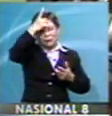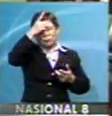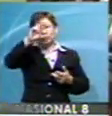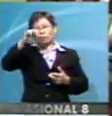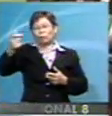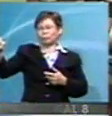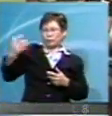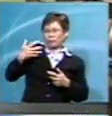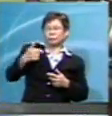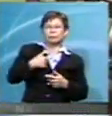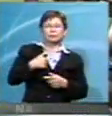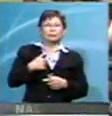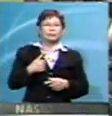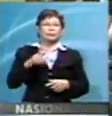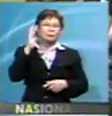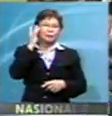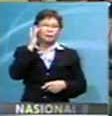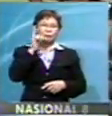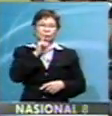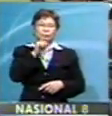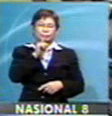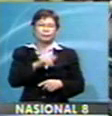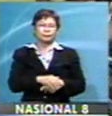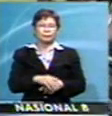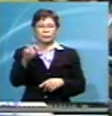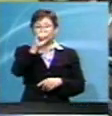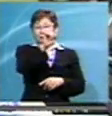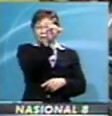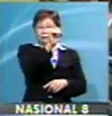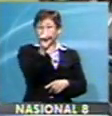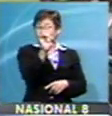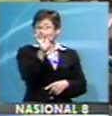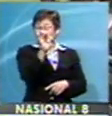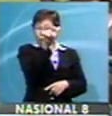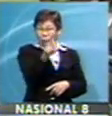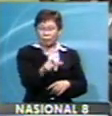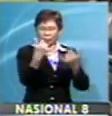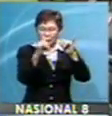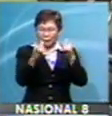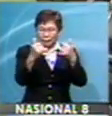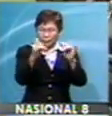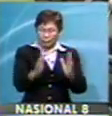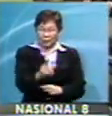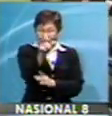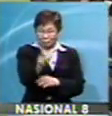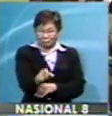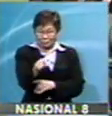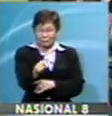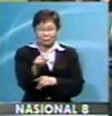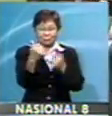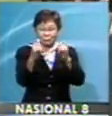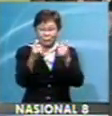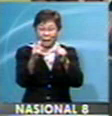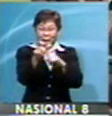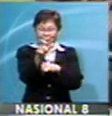Kim Sui dah tahu juga sebenarnya salah seorang pemain yang yang a kira apa